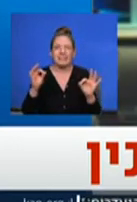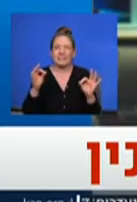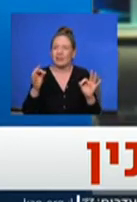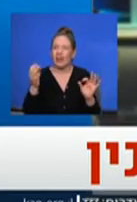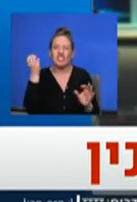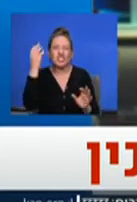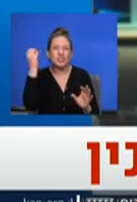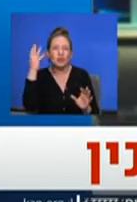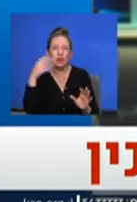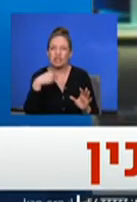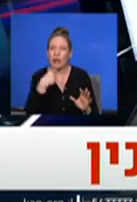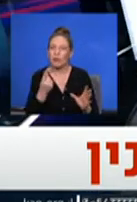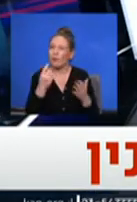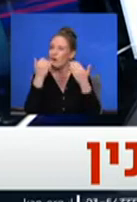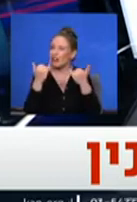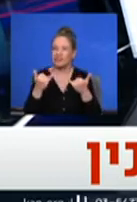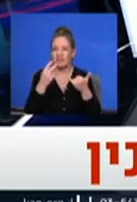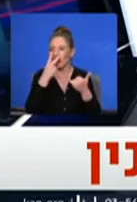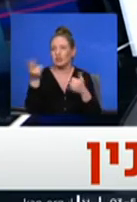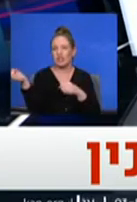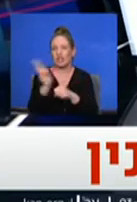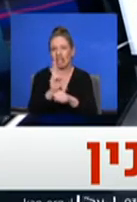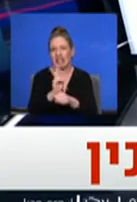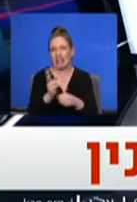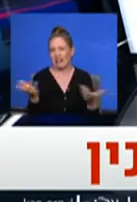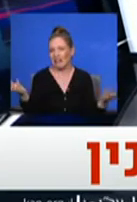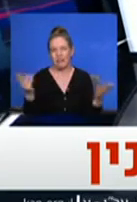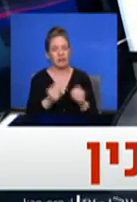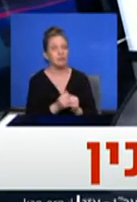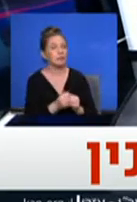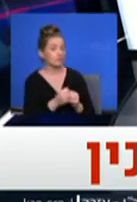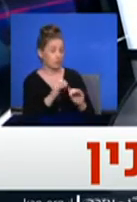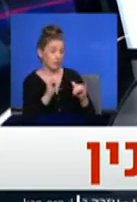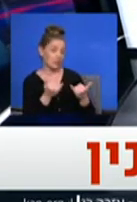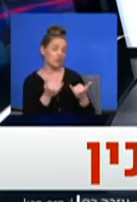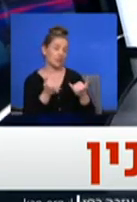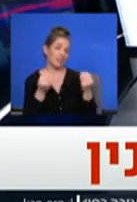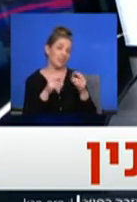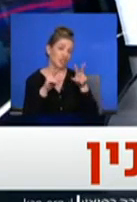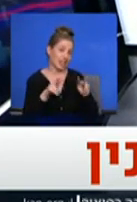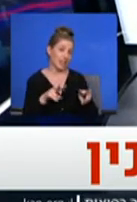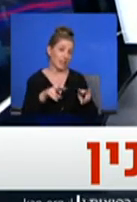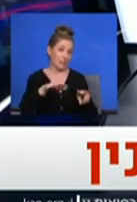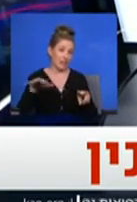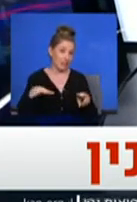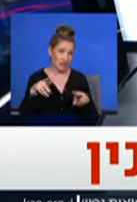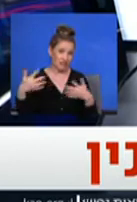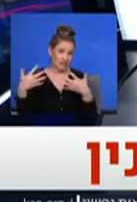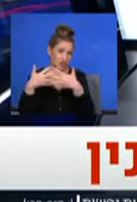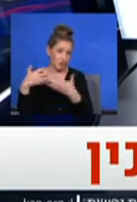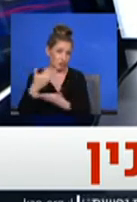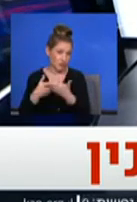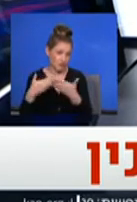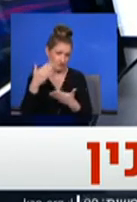השנייה. הנוכחות של החמאס והג'יהאד בעזה היא דבר קיים, בגדה המערבית זה דבר קיים. ברור. ביהודה ושומרון. תראי את